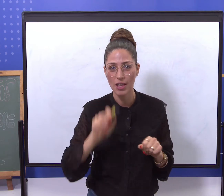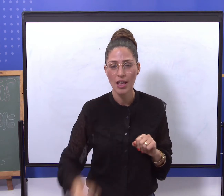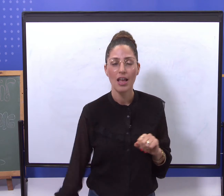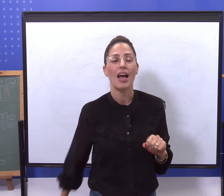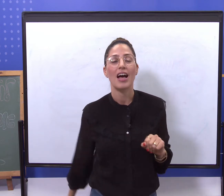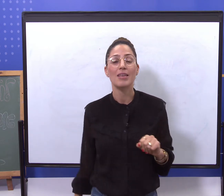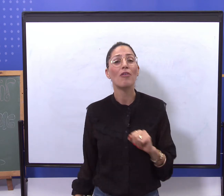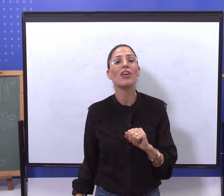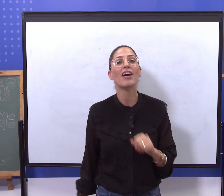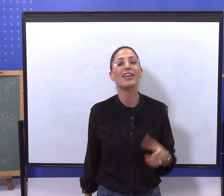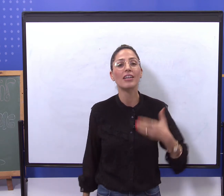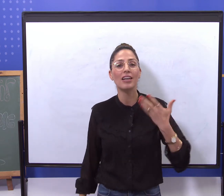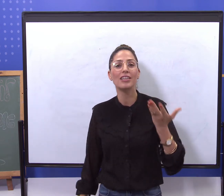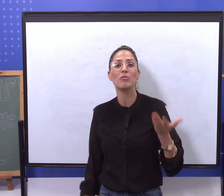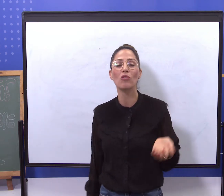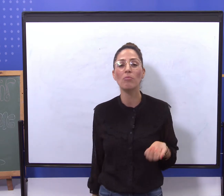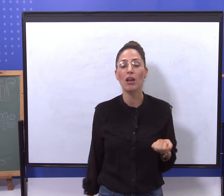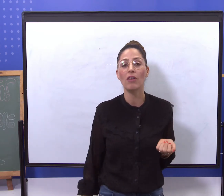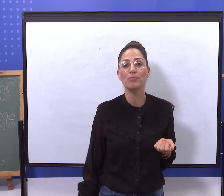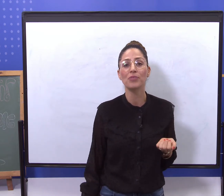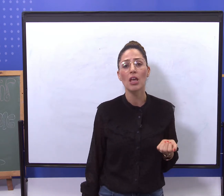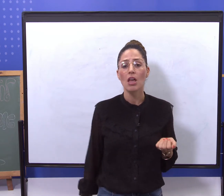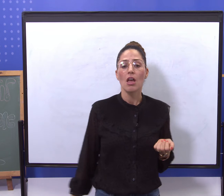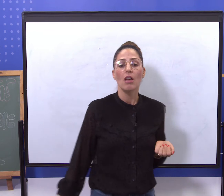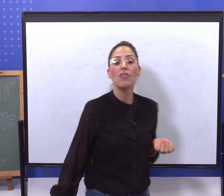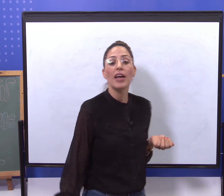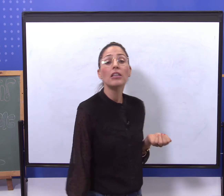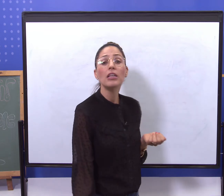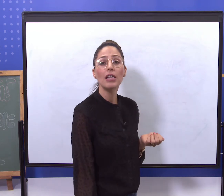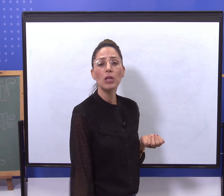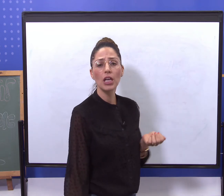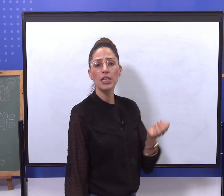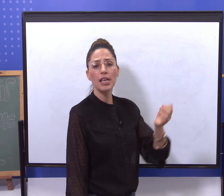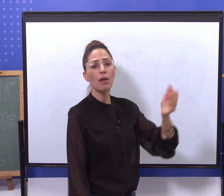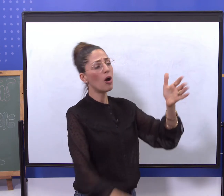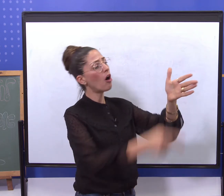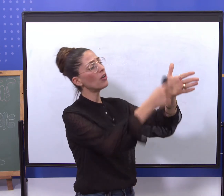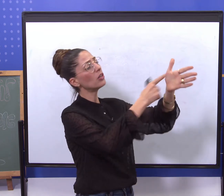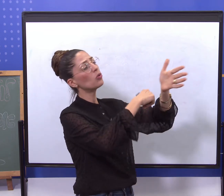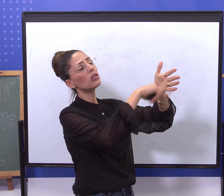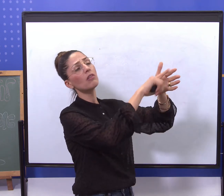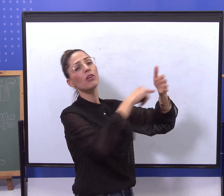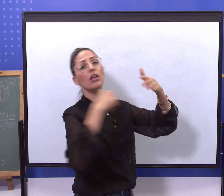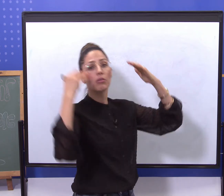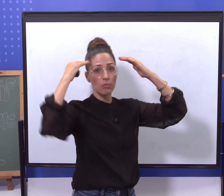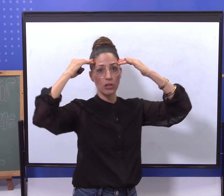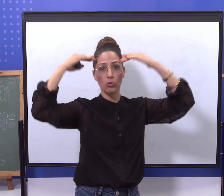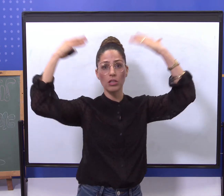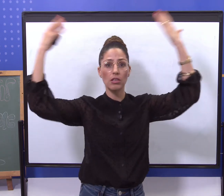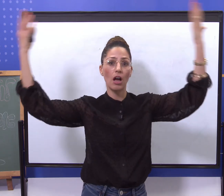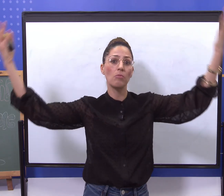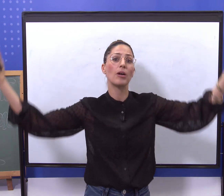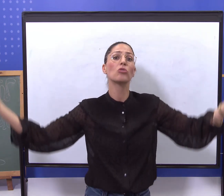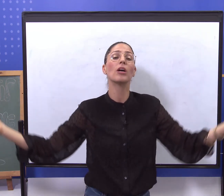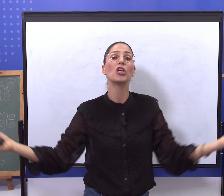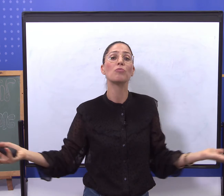אמנות. אז המפעילה חיכה תקליטים צבועים בלבן, ואיתן קדמי התחיל לצייר באופן אינטואיטיבי,